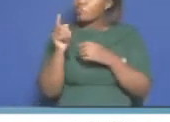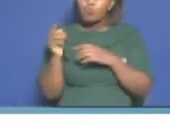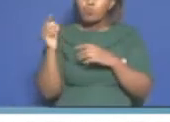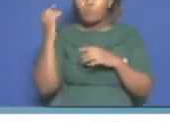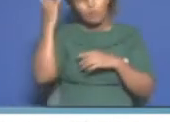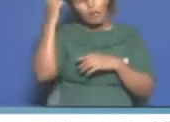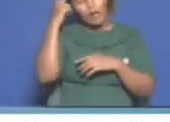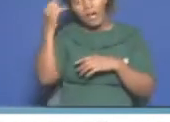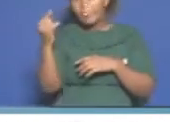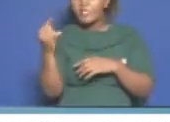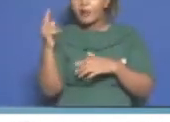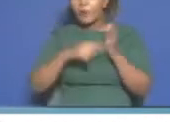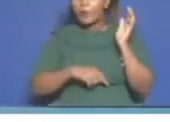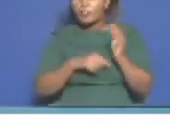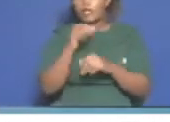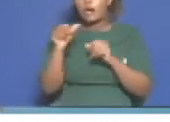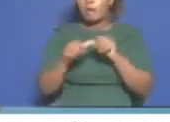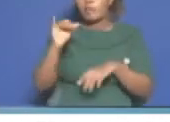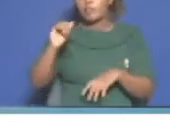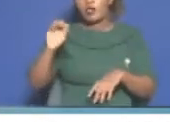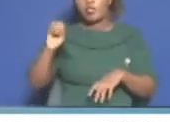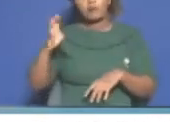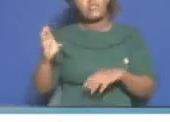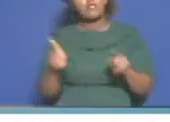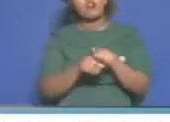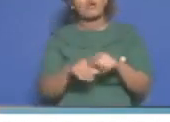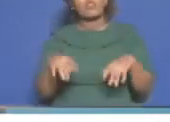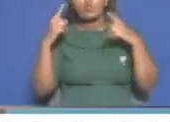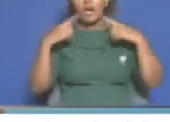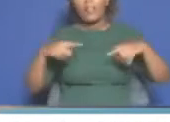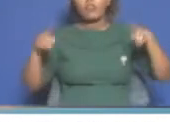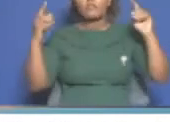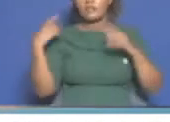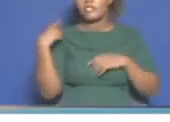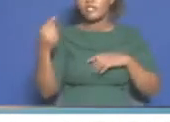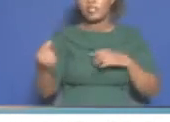kuhusiana na huu mjadala wote kuhusiana na IEBC na hata tangazo ambalo lilitolewa hapo jana.